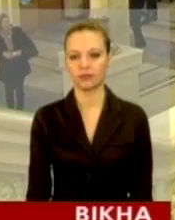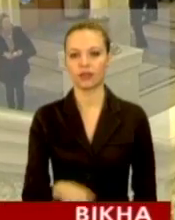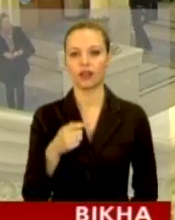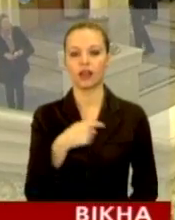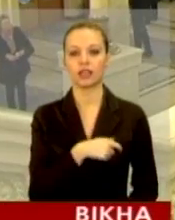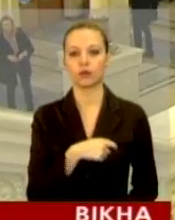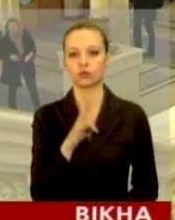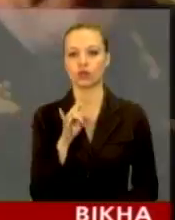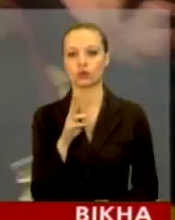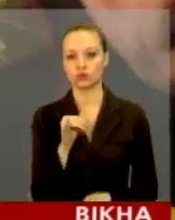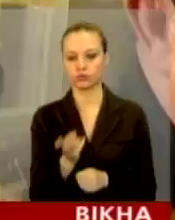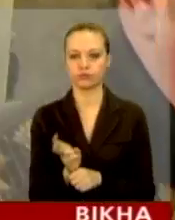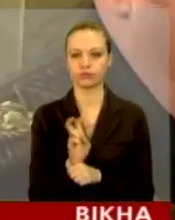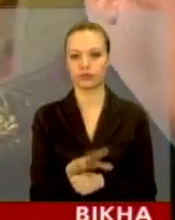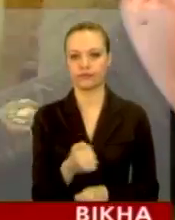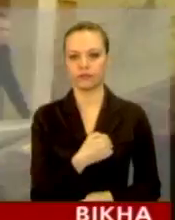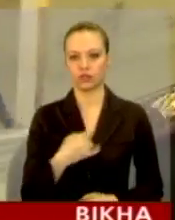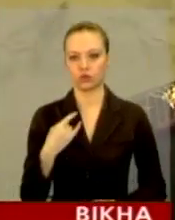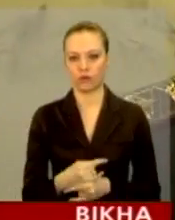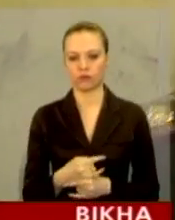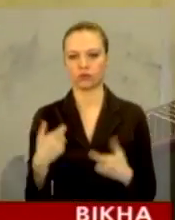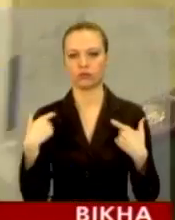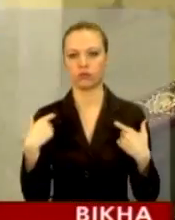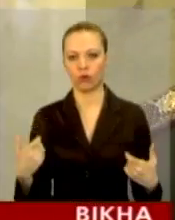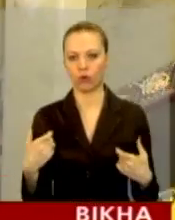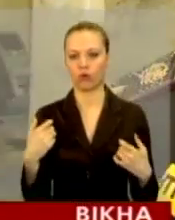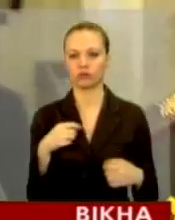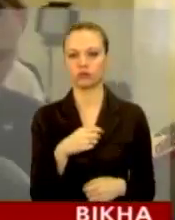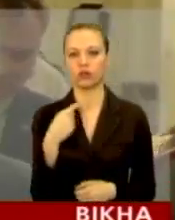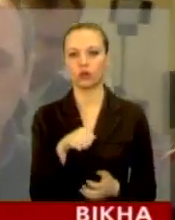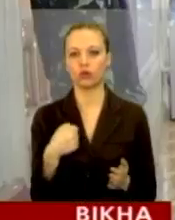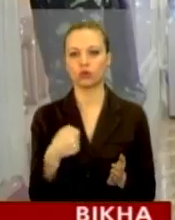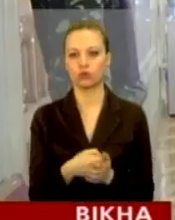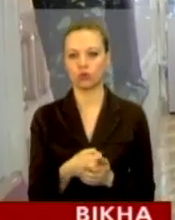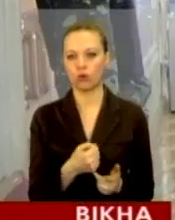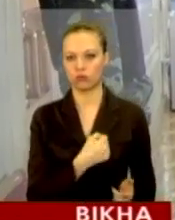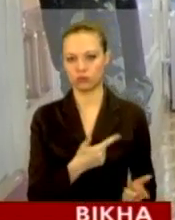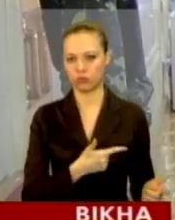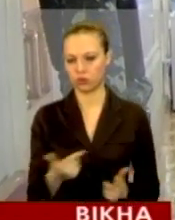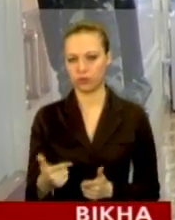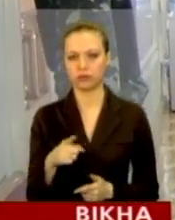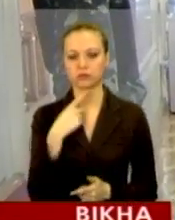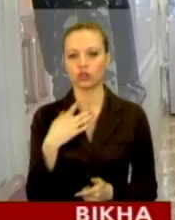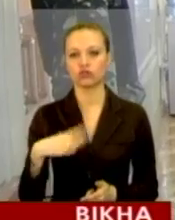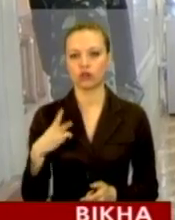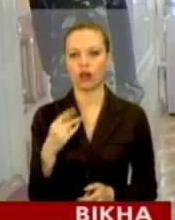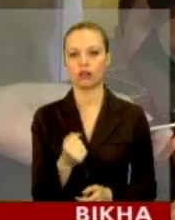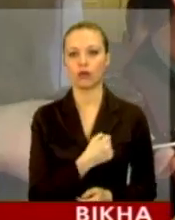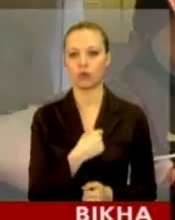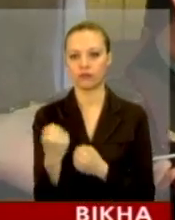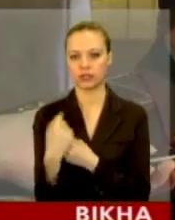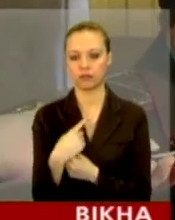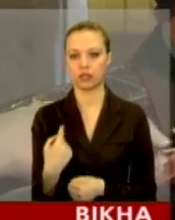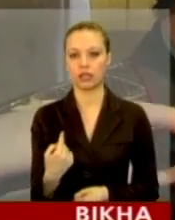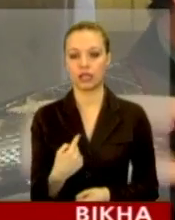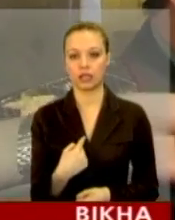Депутат Кузьмук у раду прийшов у військовому. Погони, відзнаки, до мобілізації готовий, чекає на бойове завдання.